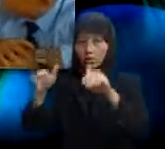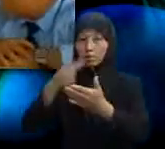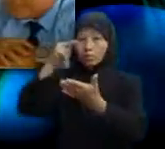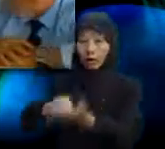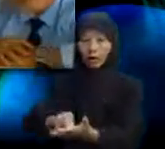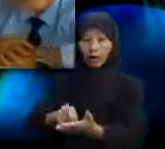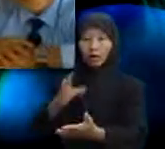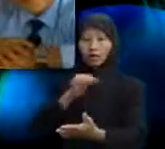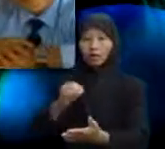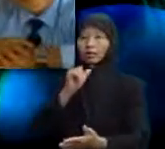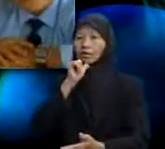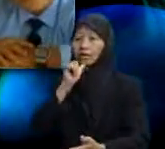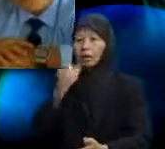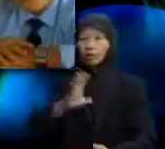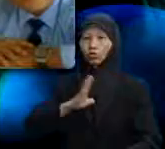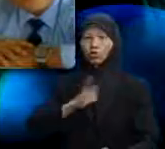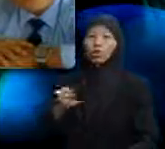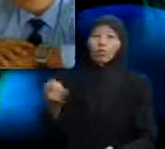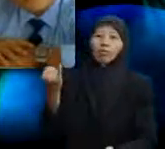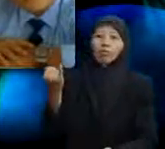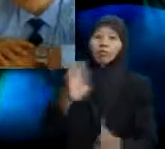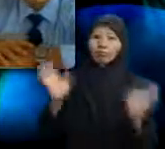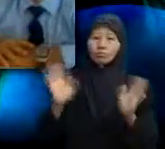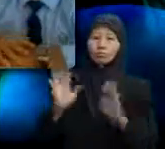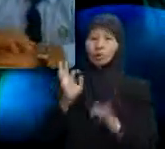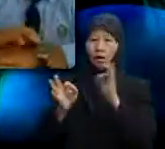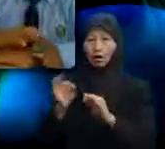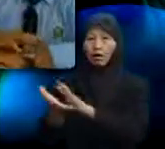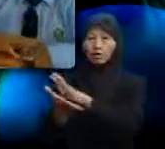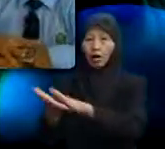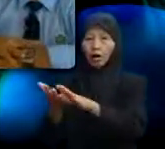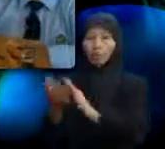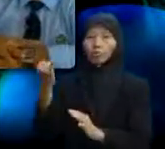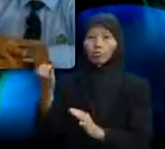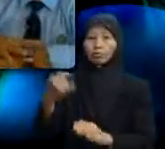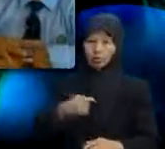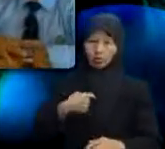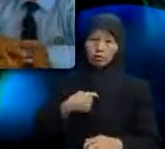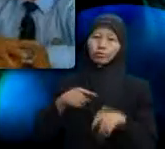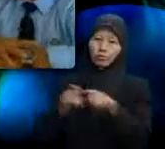degil, nakal dan kurang bersopan. Kalau kita rapat sangat bergaul dengan mereka,